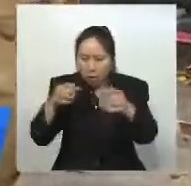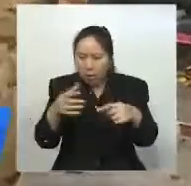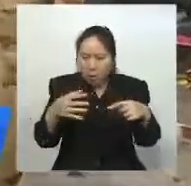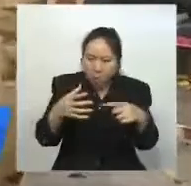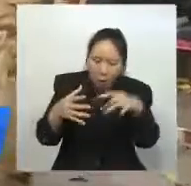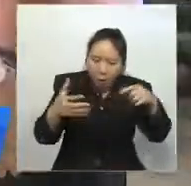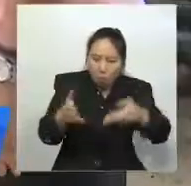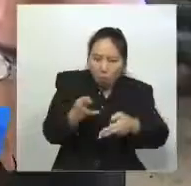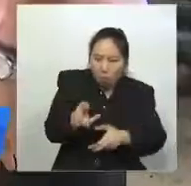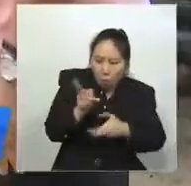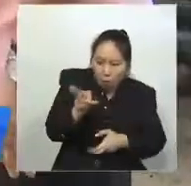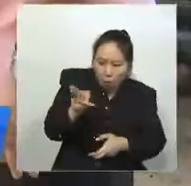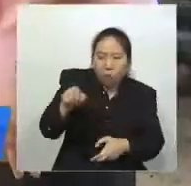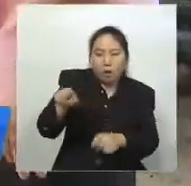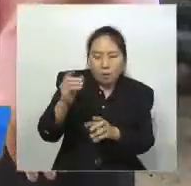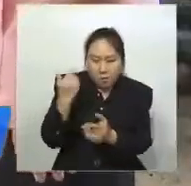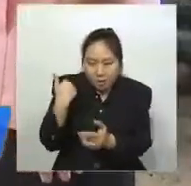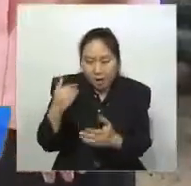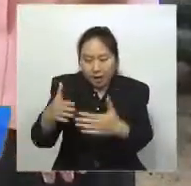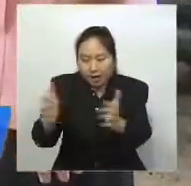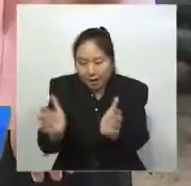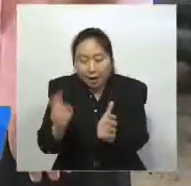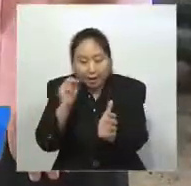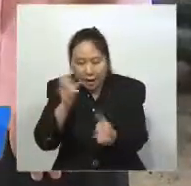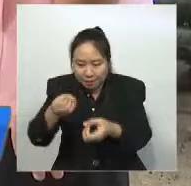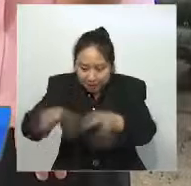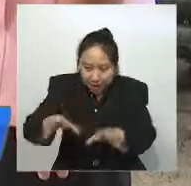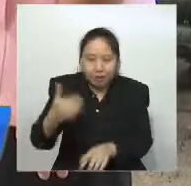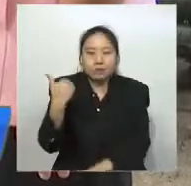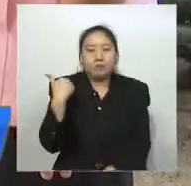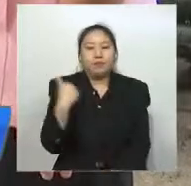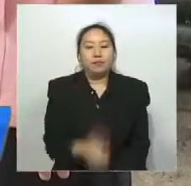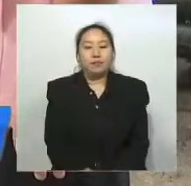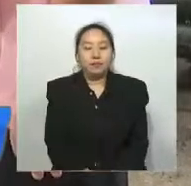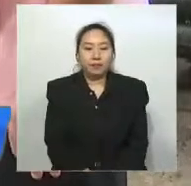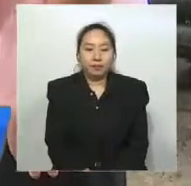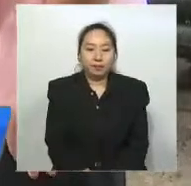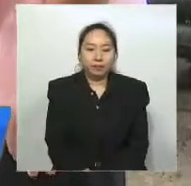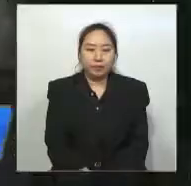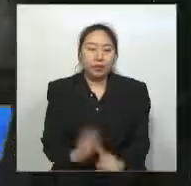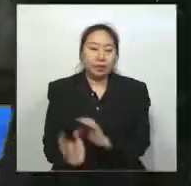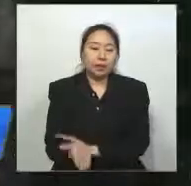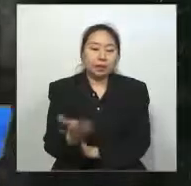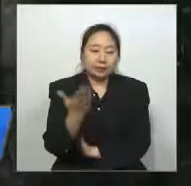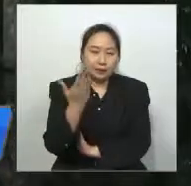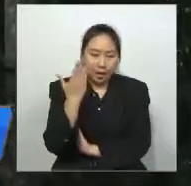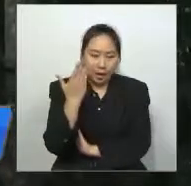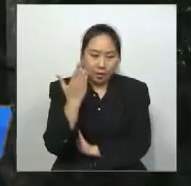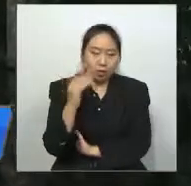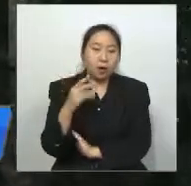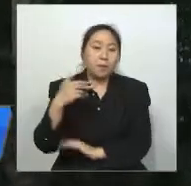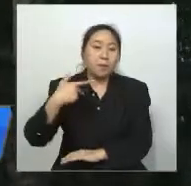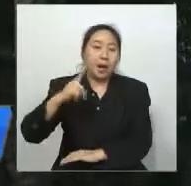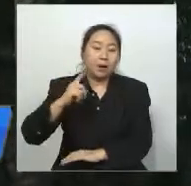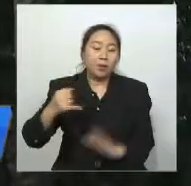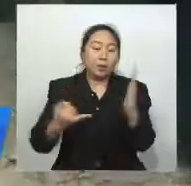ของภายในห้องพักและถังเก็บน้ำได้รับความเสียหายเมื่อช่วงเช้าที่ผ่านมาค่ะนายสาโรจน์กาญจนพงศ์ปลัด